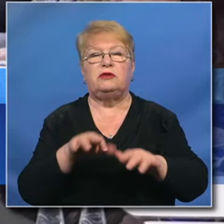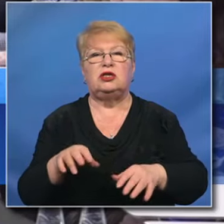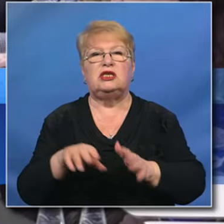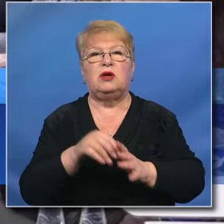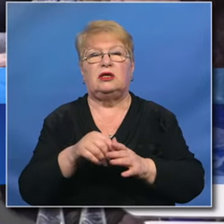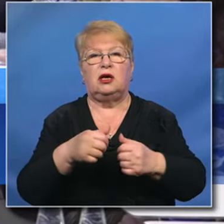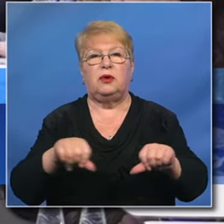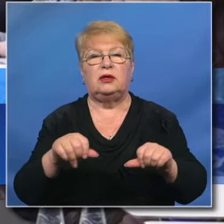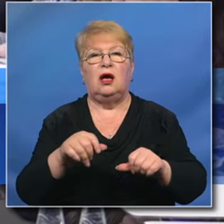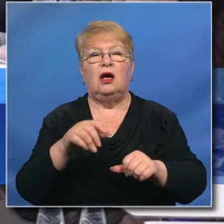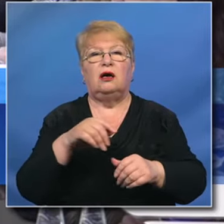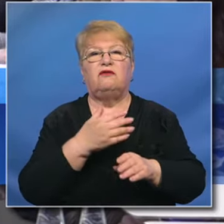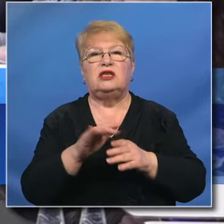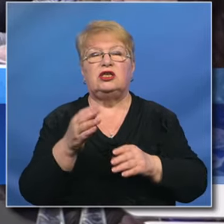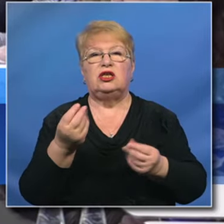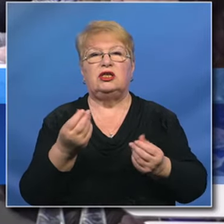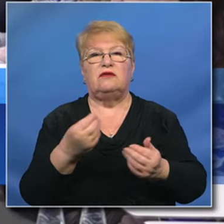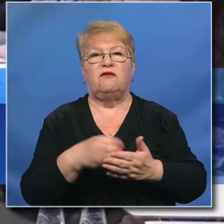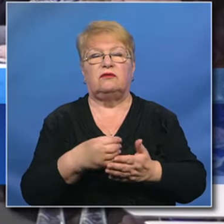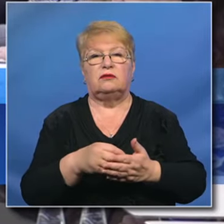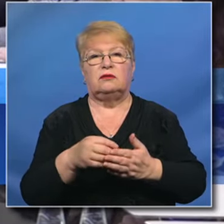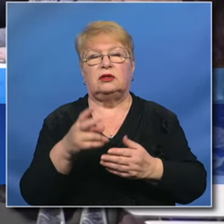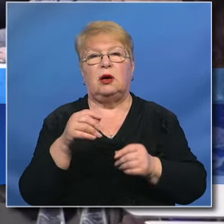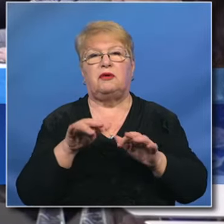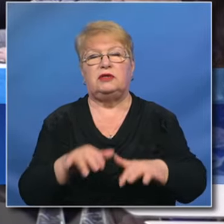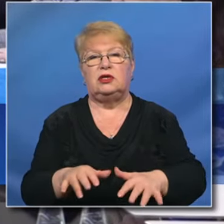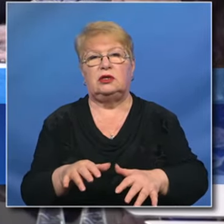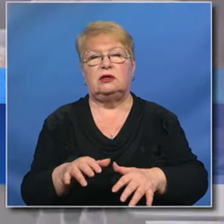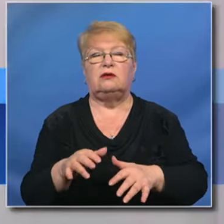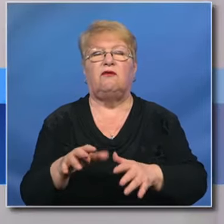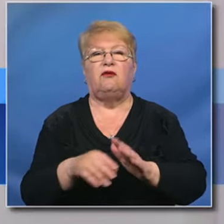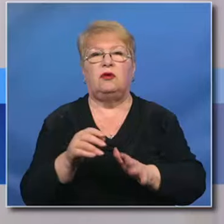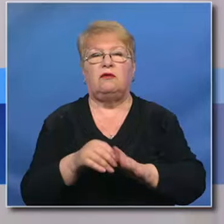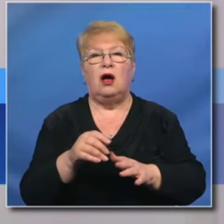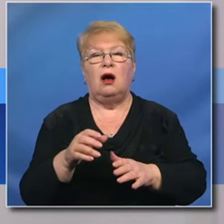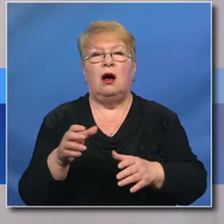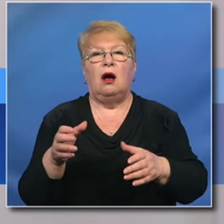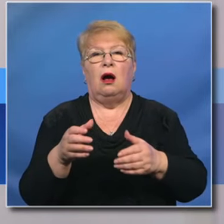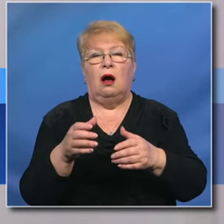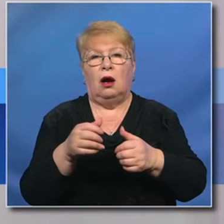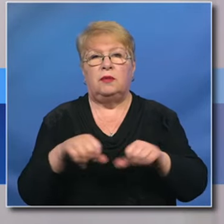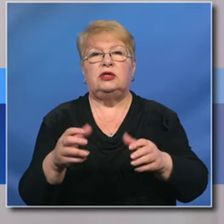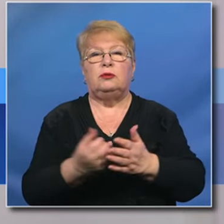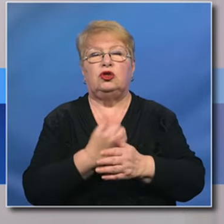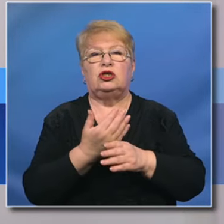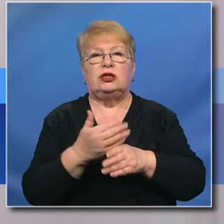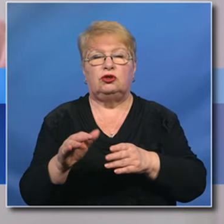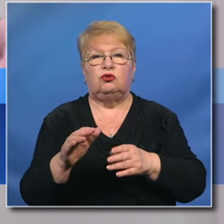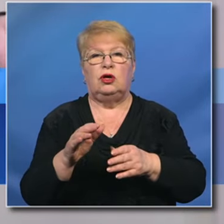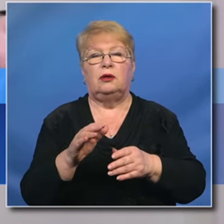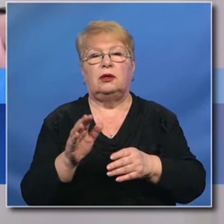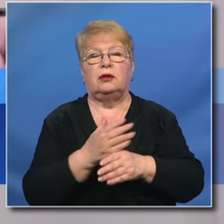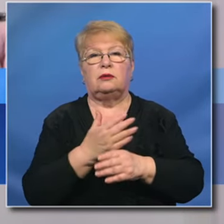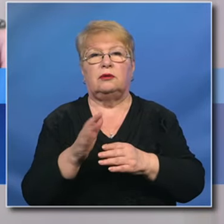избирательной кампании в частности выделение финансовых средств на подготовку и проведение выборов областная комиссия получила первую часть средств Они